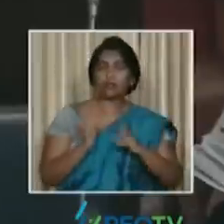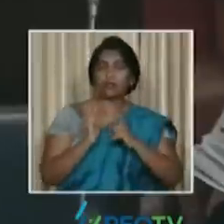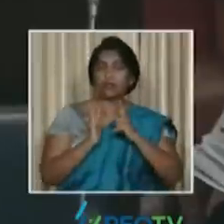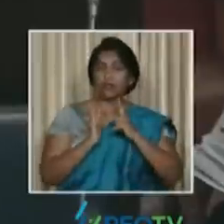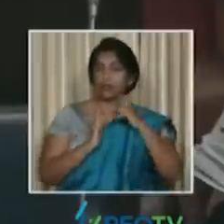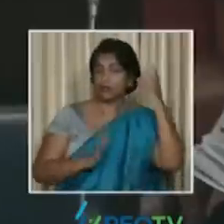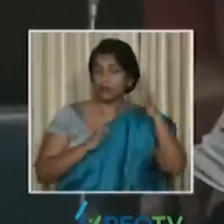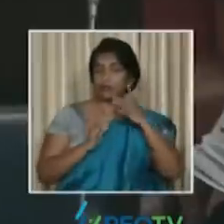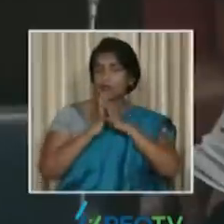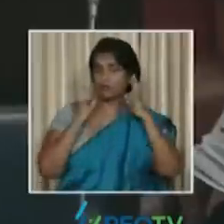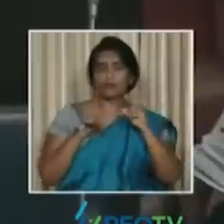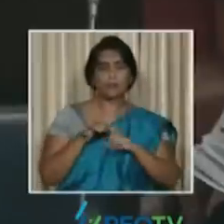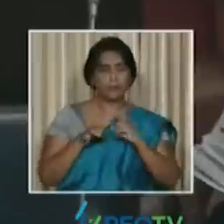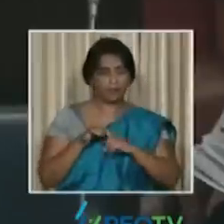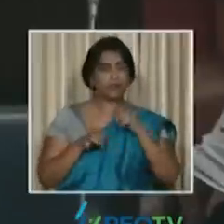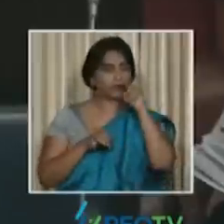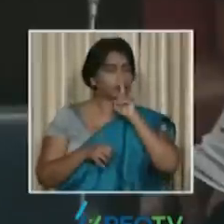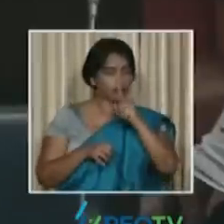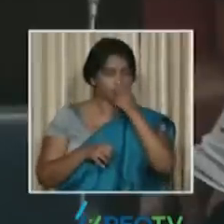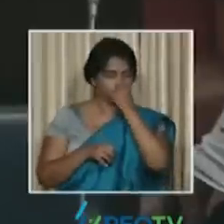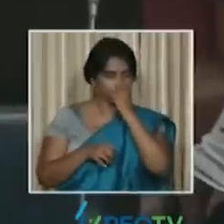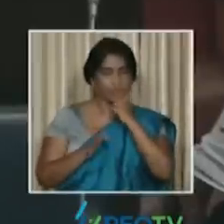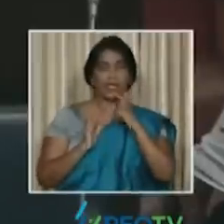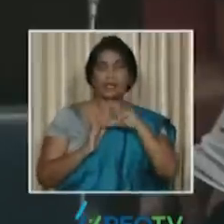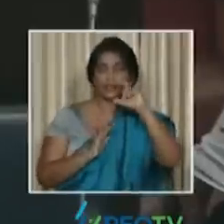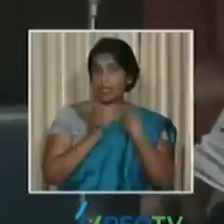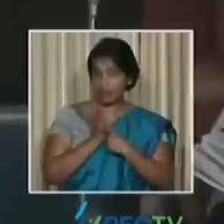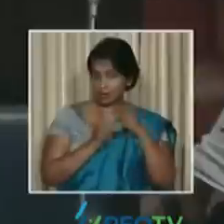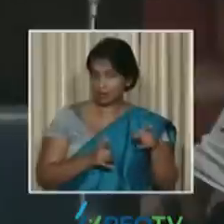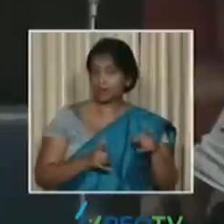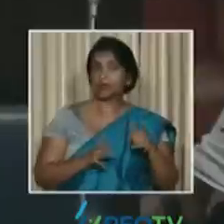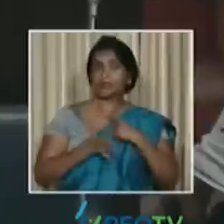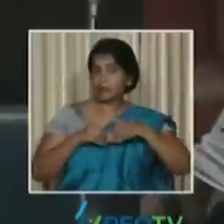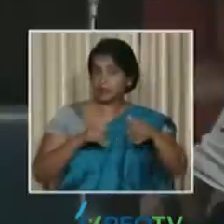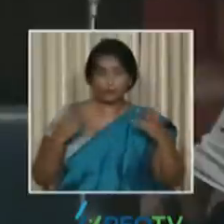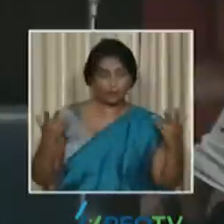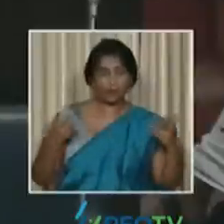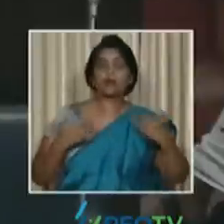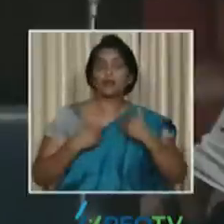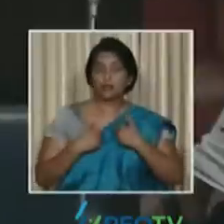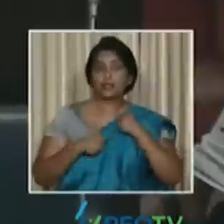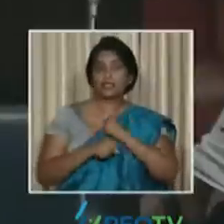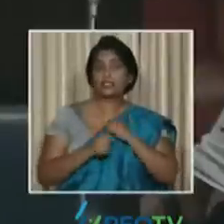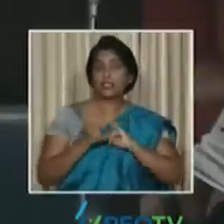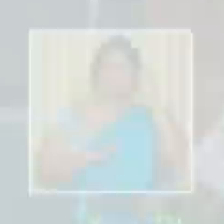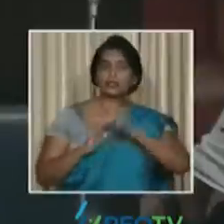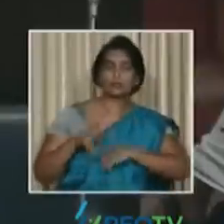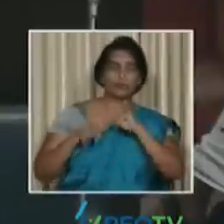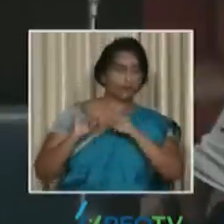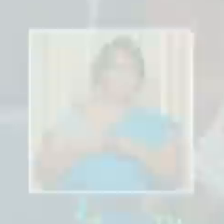වශයෙන් විශාල ප්‍රශ්නයක් ඇති වෙලා තියෙනවා. ඔබතුමාට මම කියන්න ඕන ICCPR එක යටතේ ඡන්ද පැවැත්වුවේ නැත්නම් අපේ GSP සාඩය අයි